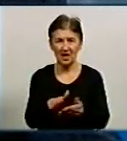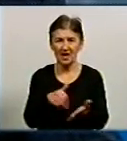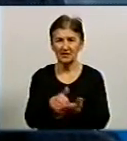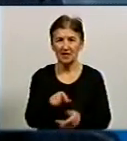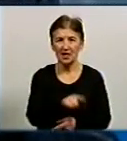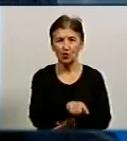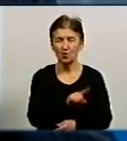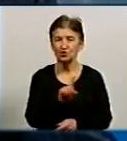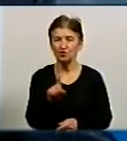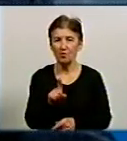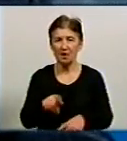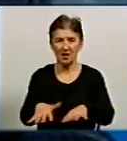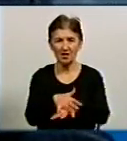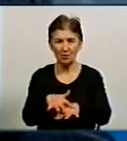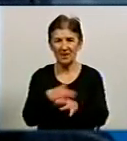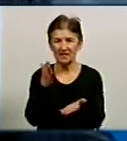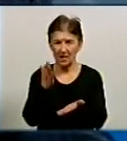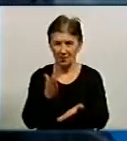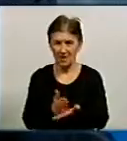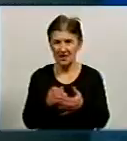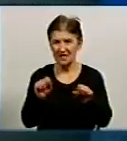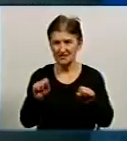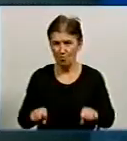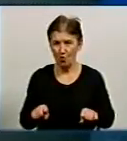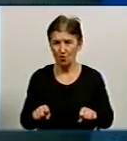щоб громада 100% мала змогу